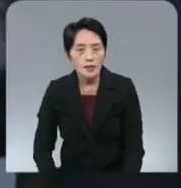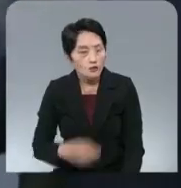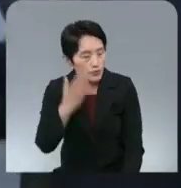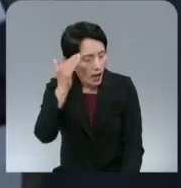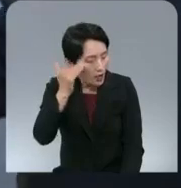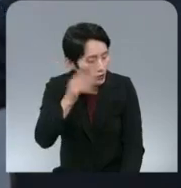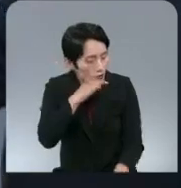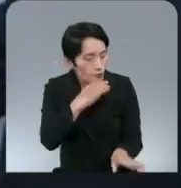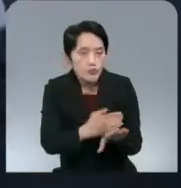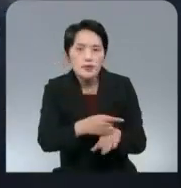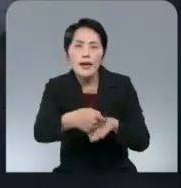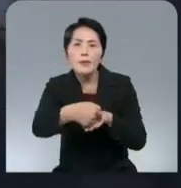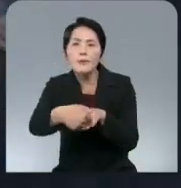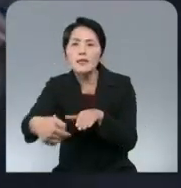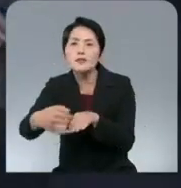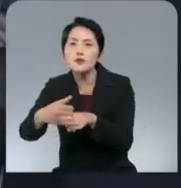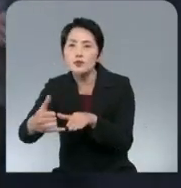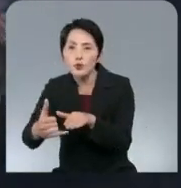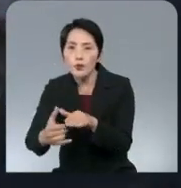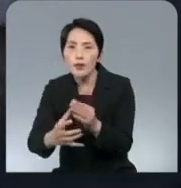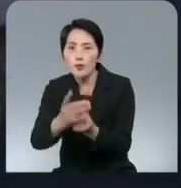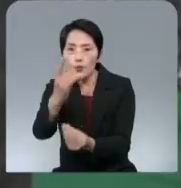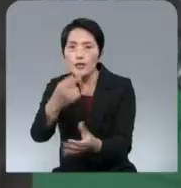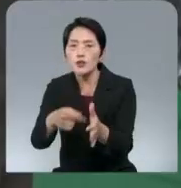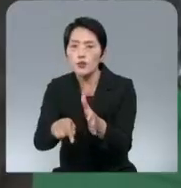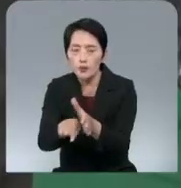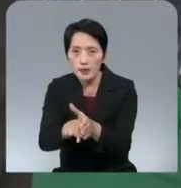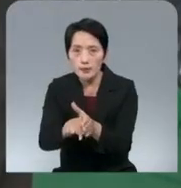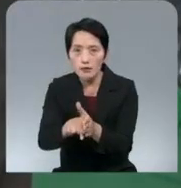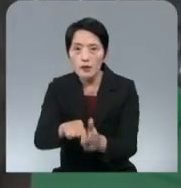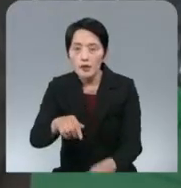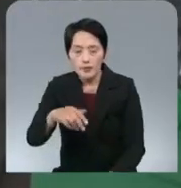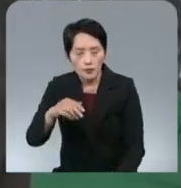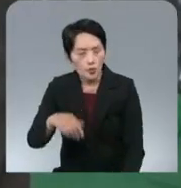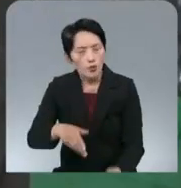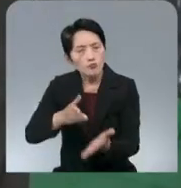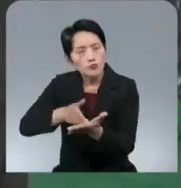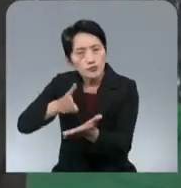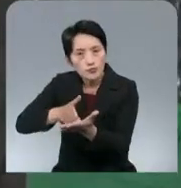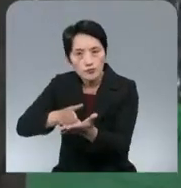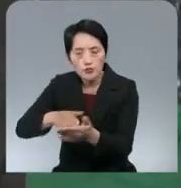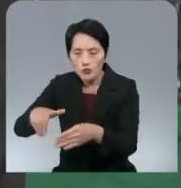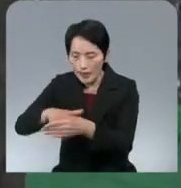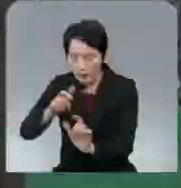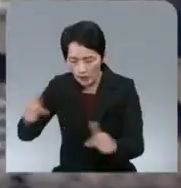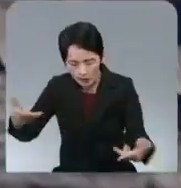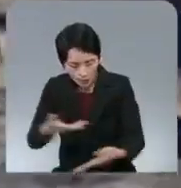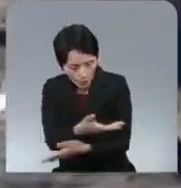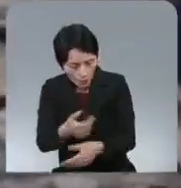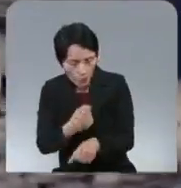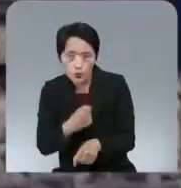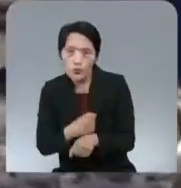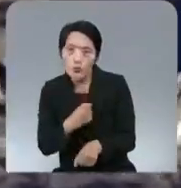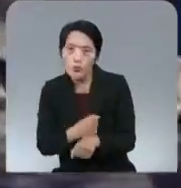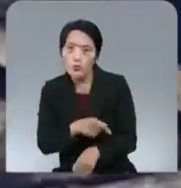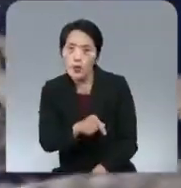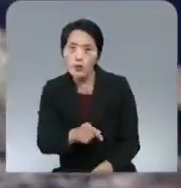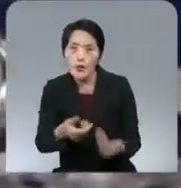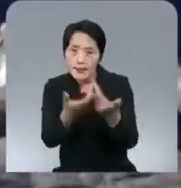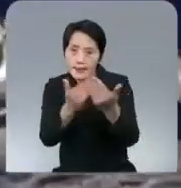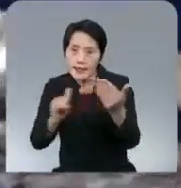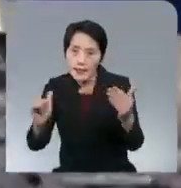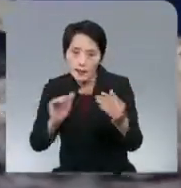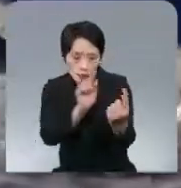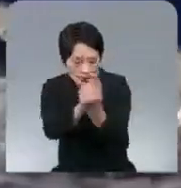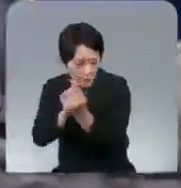giải quyết vấn đề nhân đạo như tổ chức các buổi gặp mặt cho người thân các gia đình bị ly tán trong chiến tranh một quan chức Bộ thống nhất cho biết nếu Bắc Triều Tiên thực sự quay trở